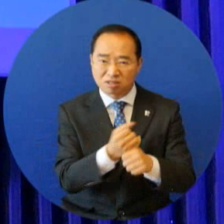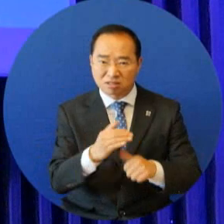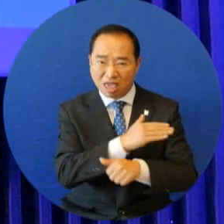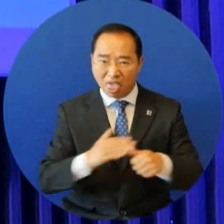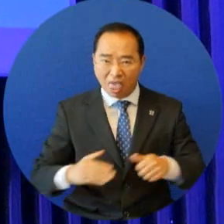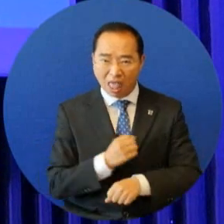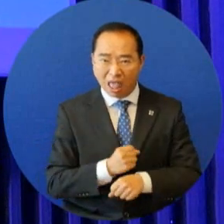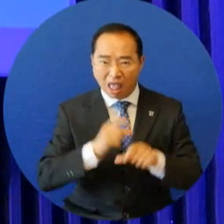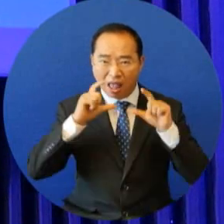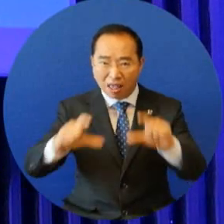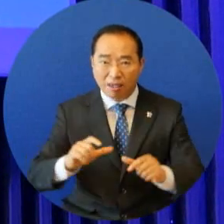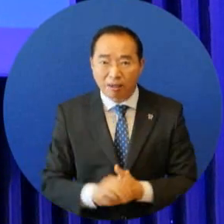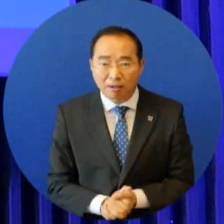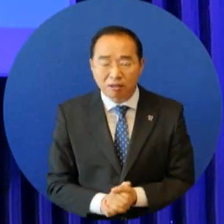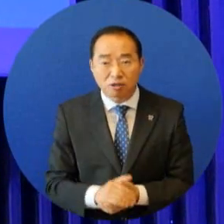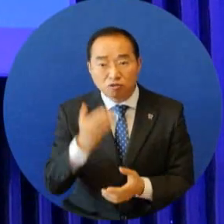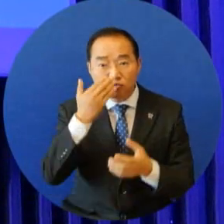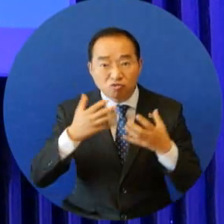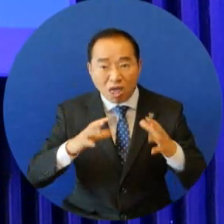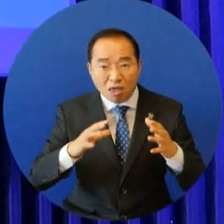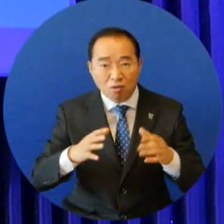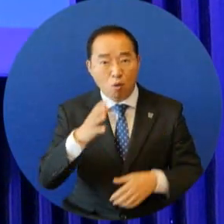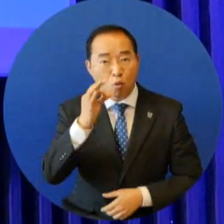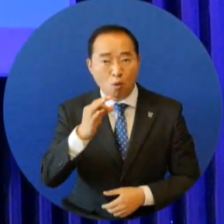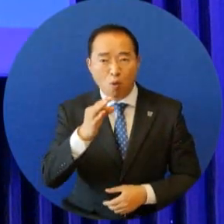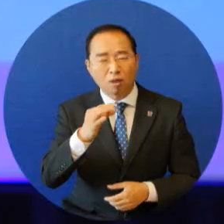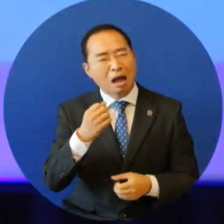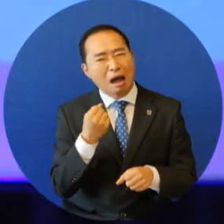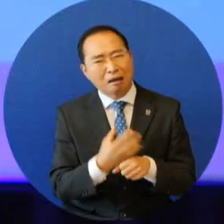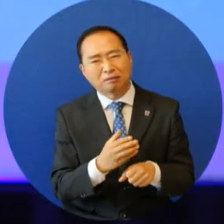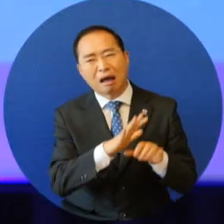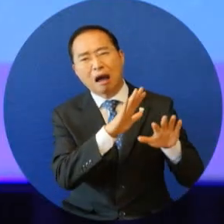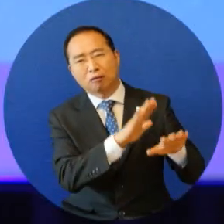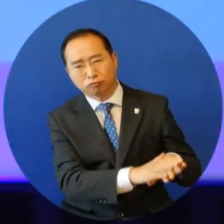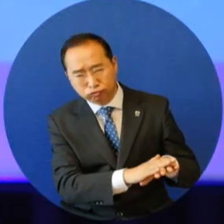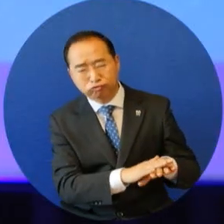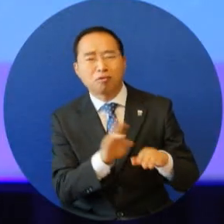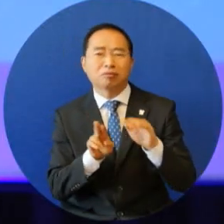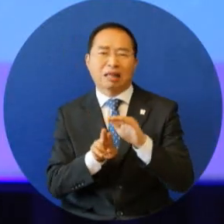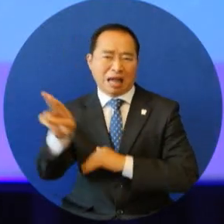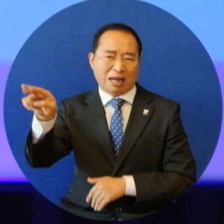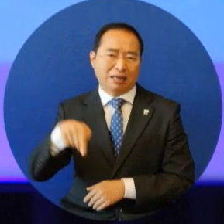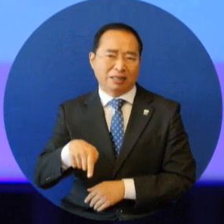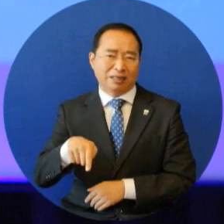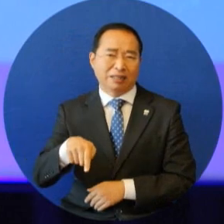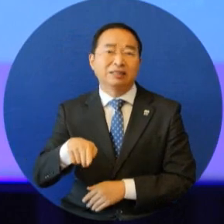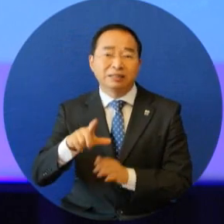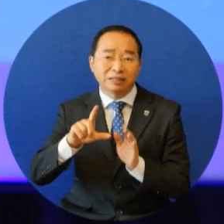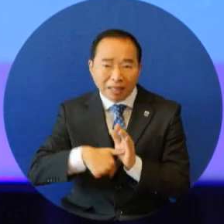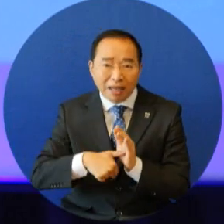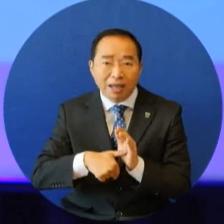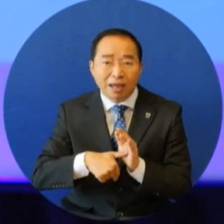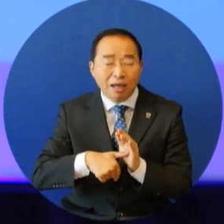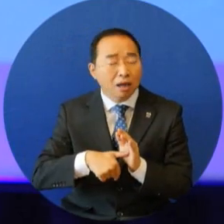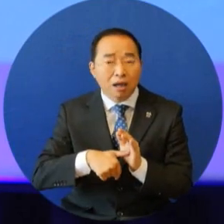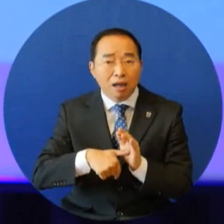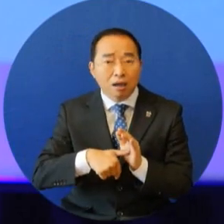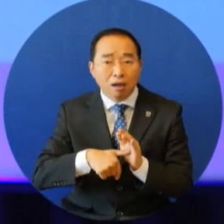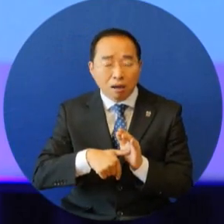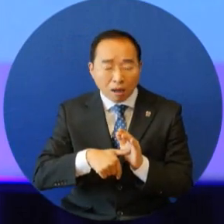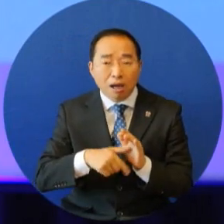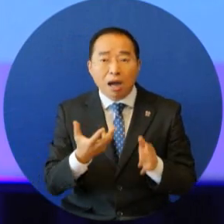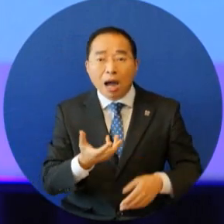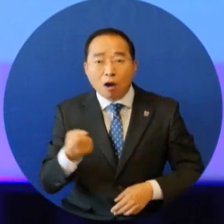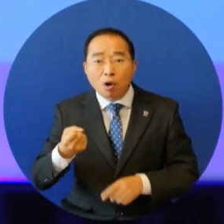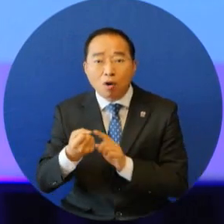사형시키겠다 라고 해서 유대인들이 맨몸으로 쫓겨납니다. 그때 가지고 나갔던 거는 사실은 그